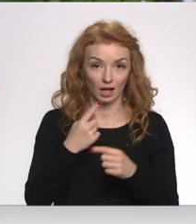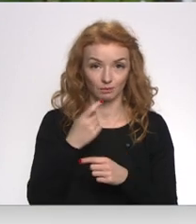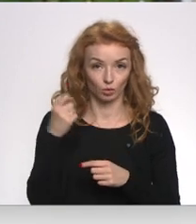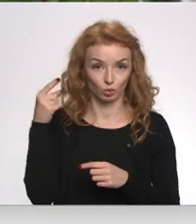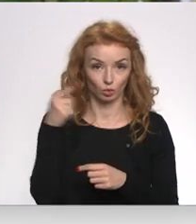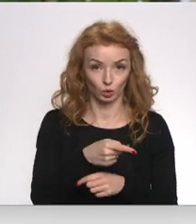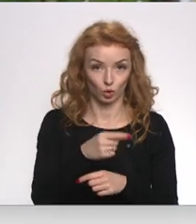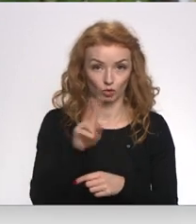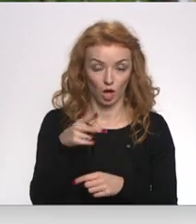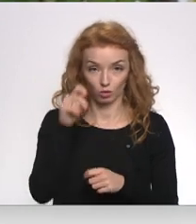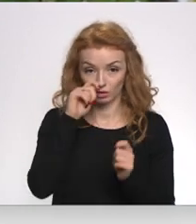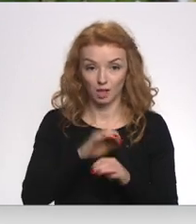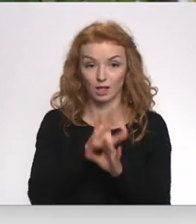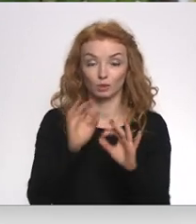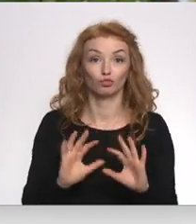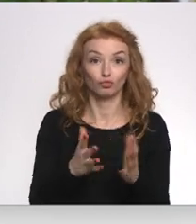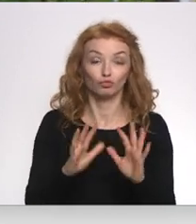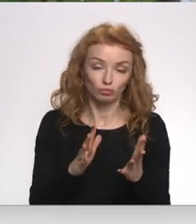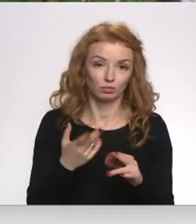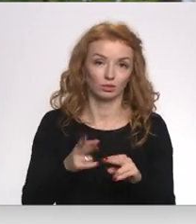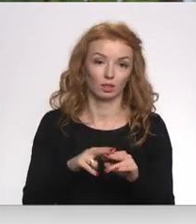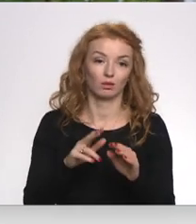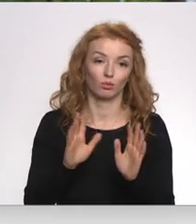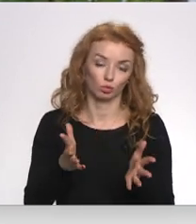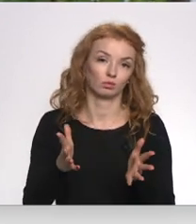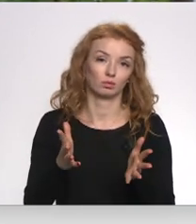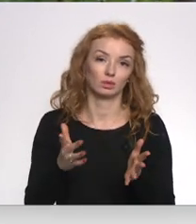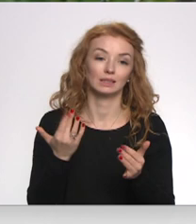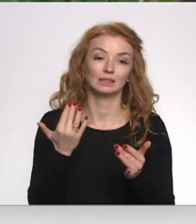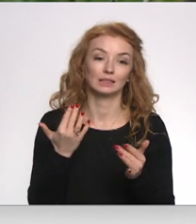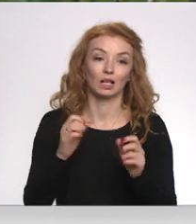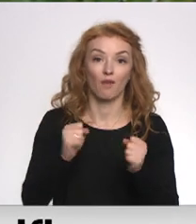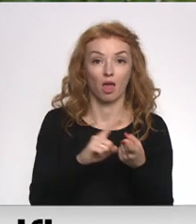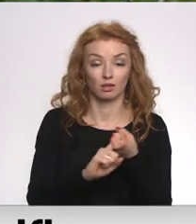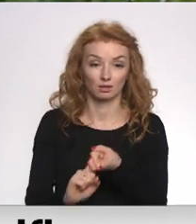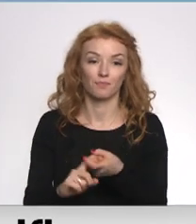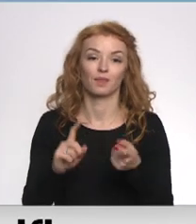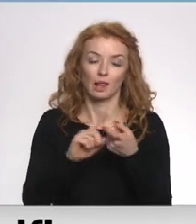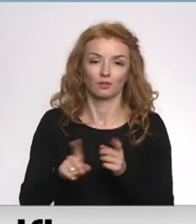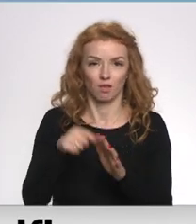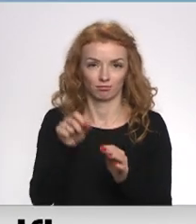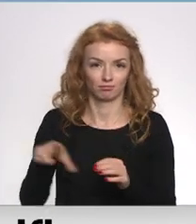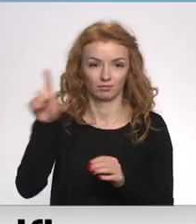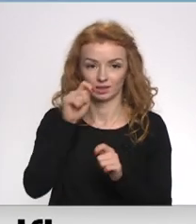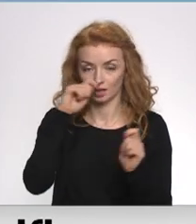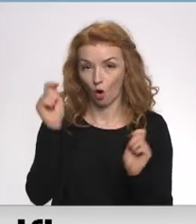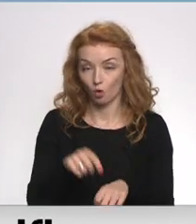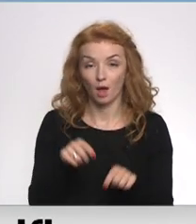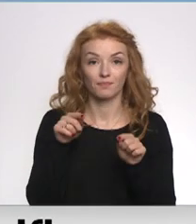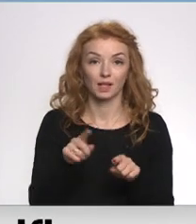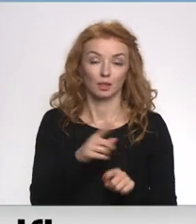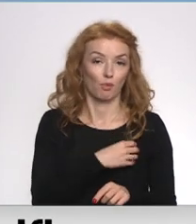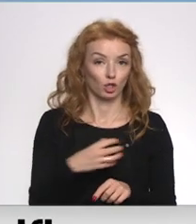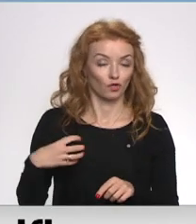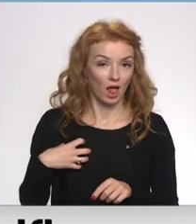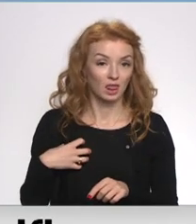tūkstoši zaudējumi. Tagad sāksim kurināt, tad būs jau attiecīgi pēc tā, cik vēsas būs, pēc tā būs tik liela zaudējuma. Tas tikai vai nu būs